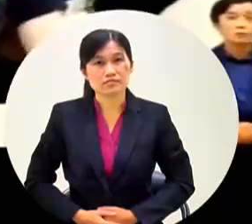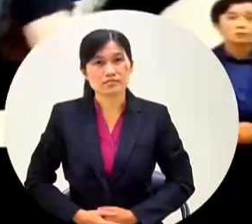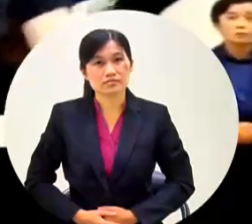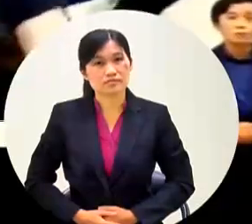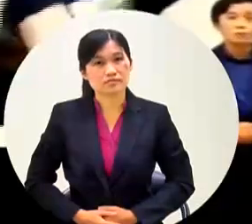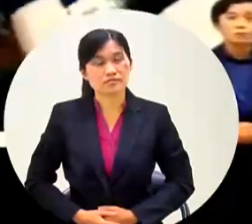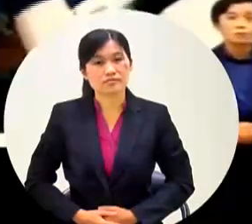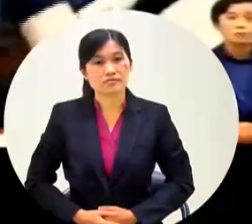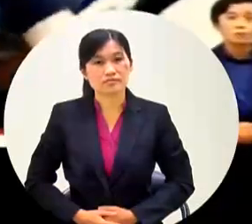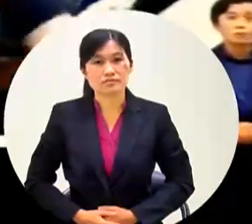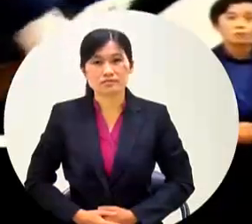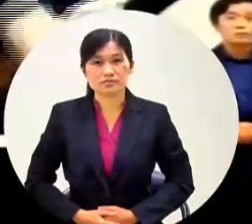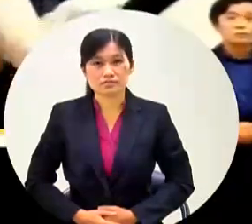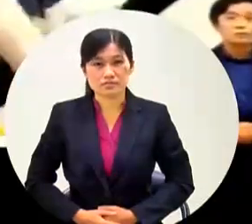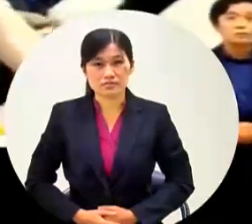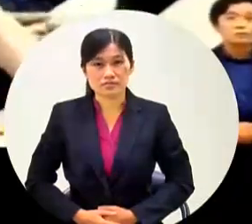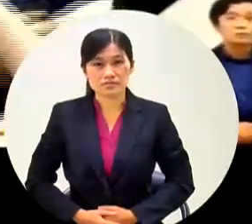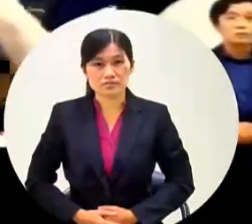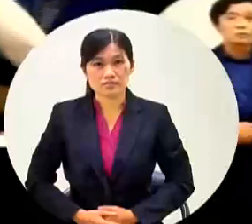你们哎，